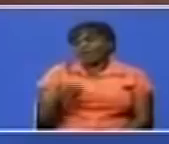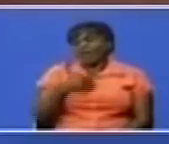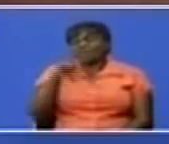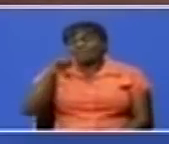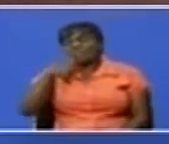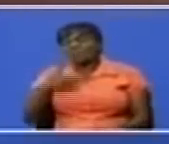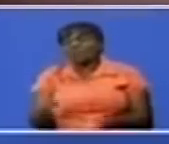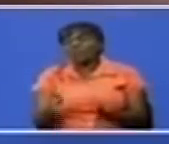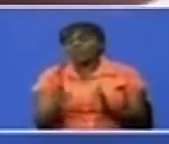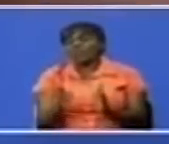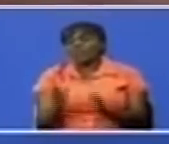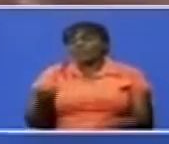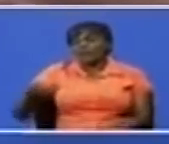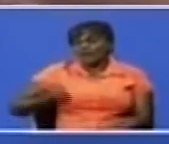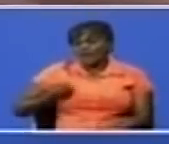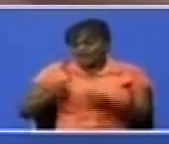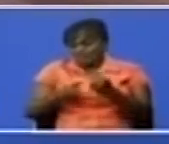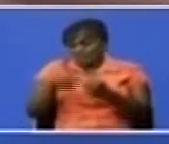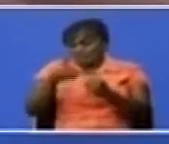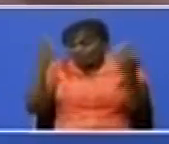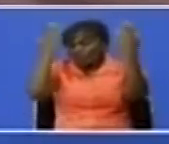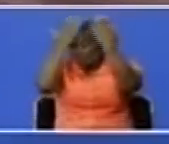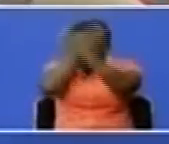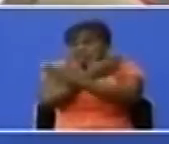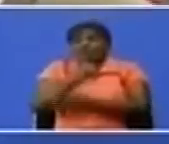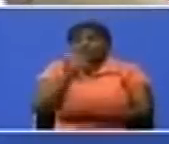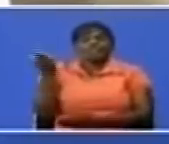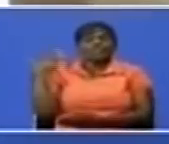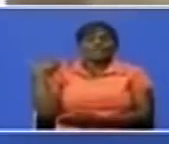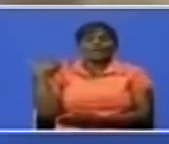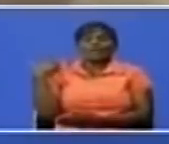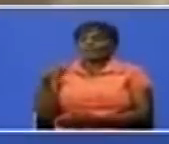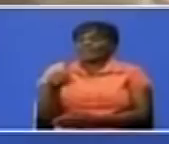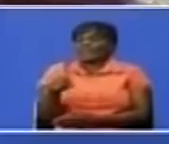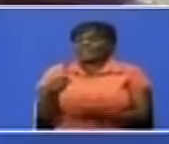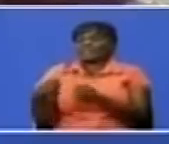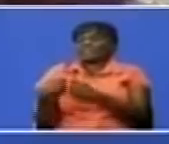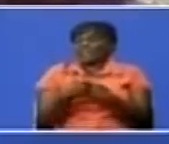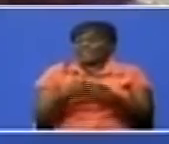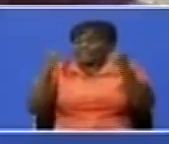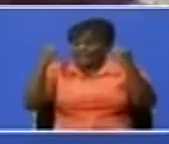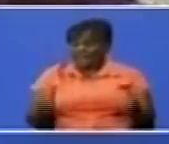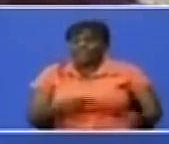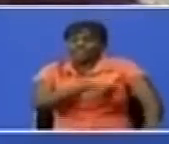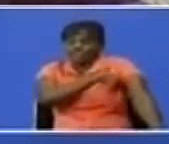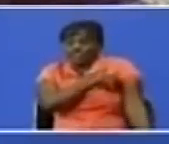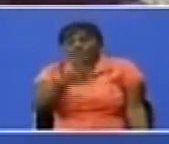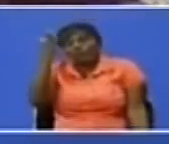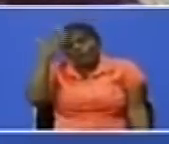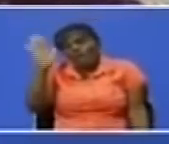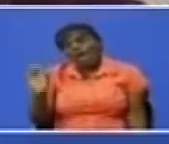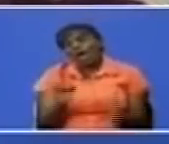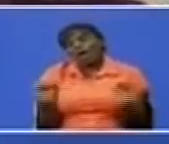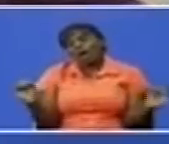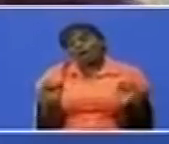mpya ambayo wasichana wanatahiriwa usiku, si kama zamani. Na hiyo sasa imekuwa ngumu kwa chifu kutambua ya kuwa